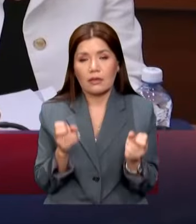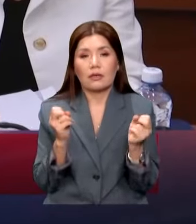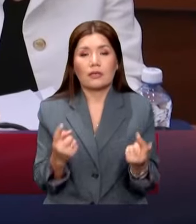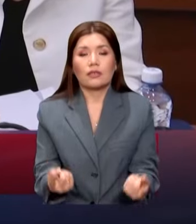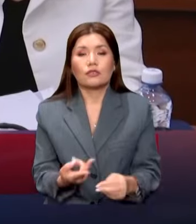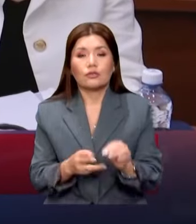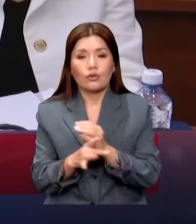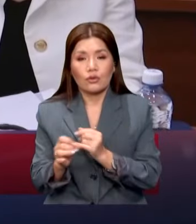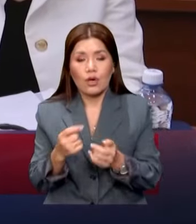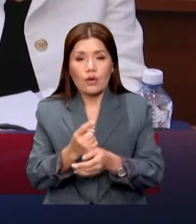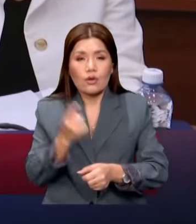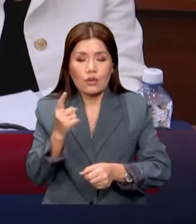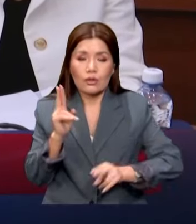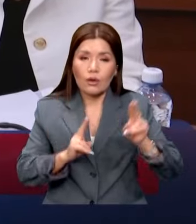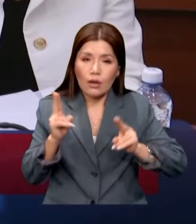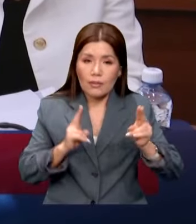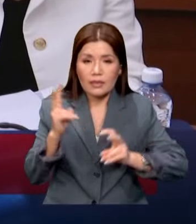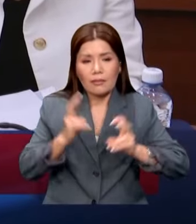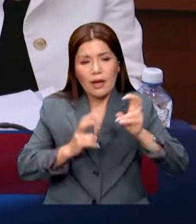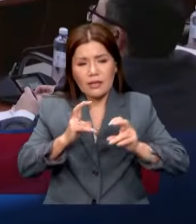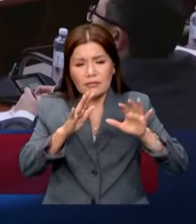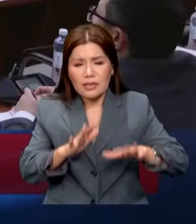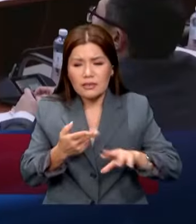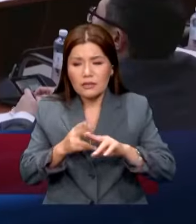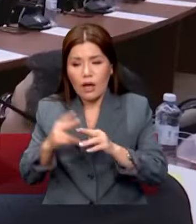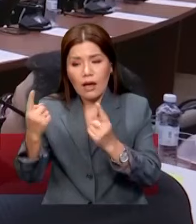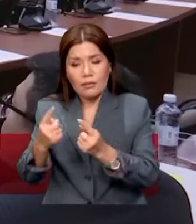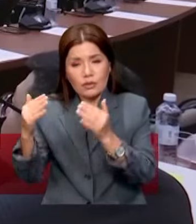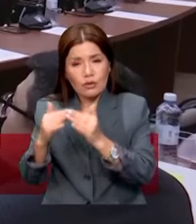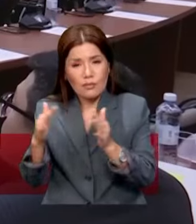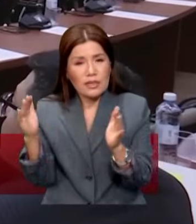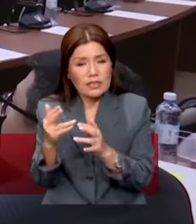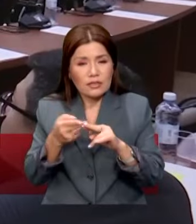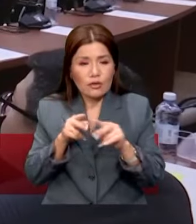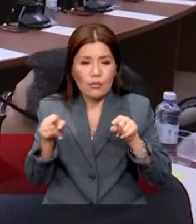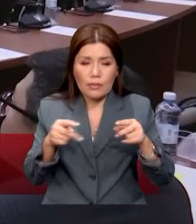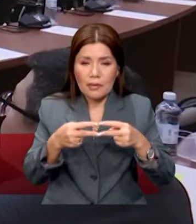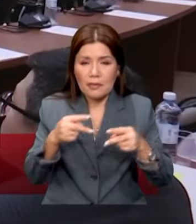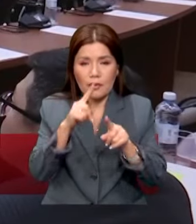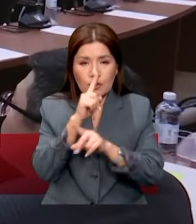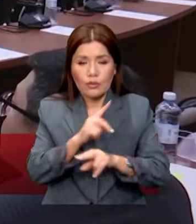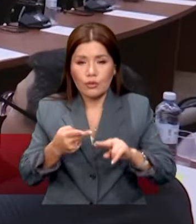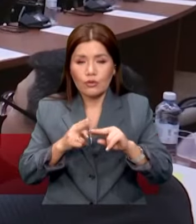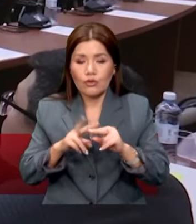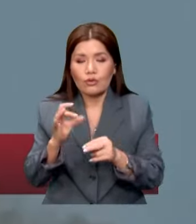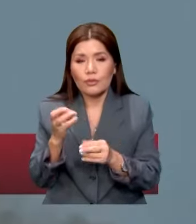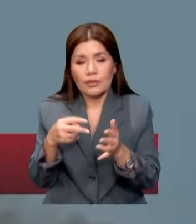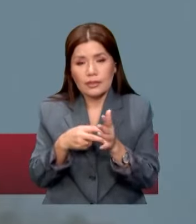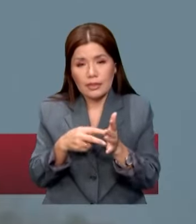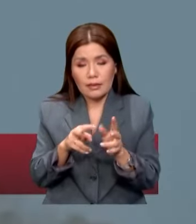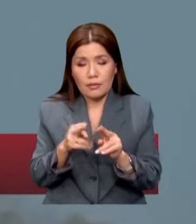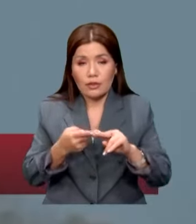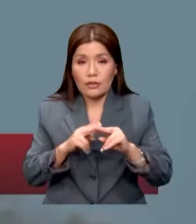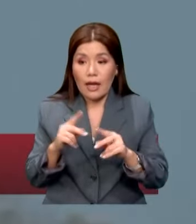того, предлагается ужесточить нормы и для промышленных предприятий. В частности, исключить возможность потреблять газ по субсидированным ценам. А